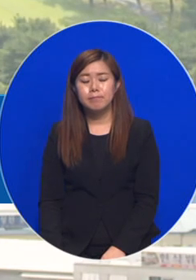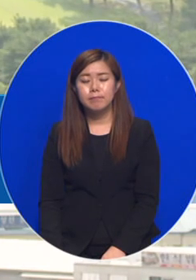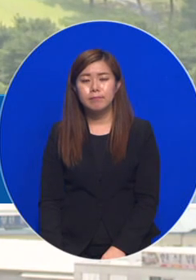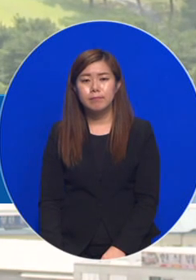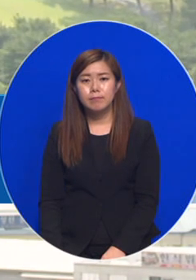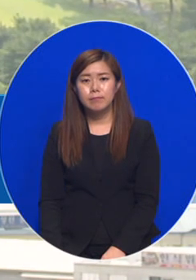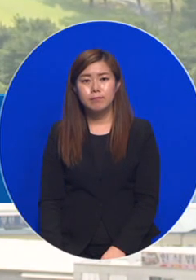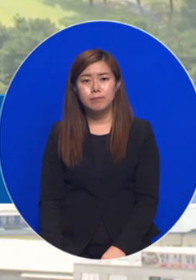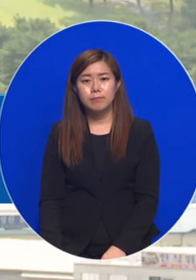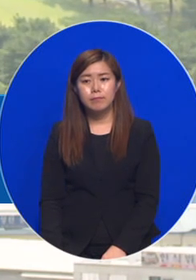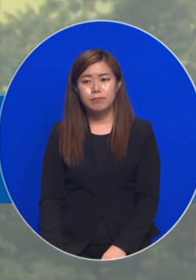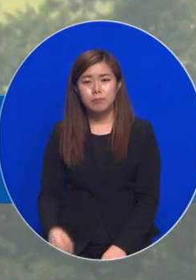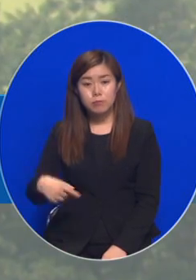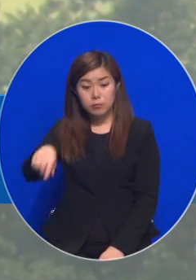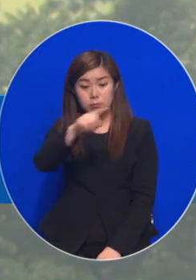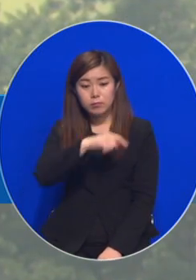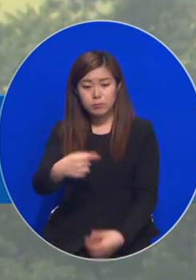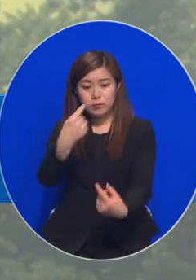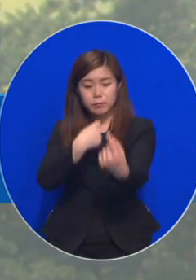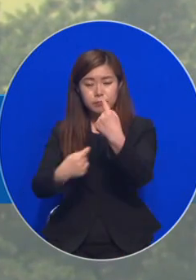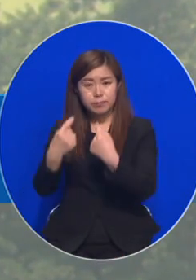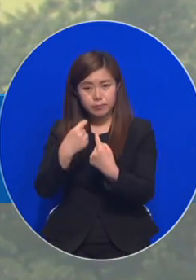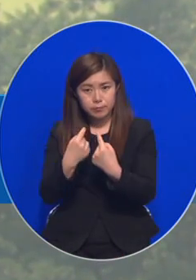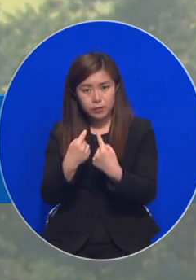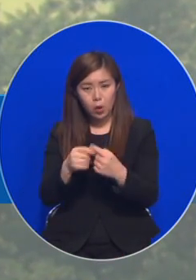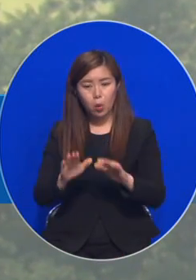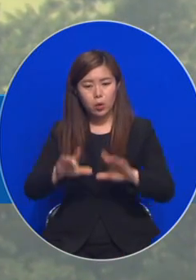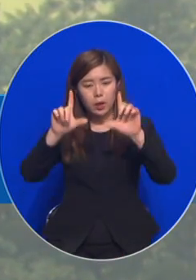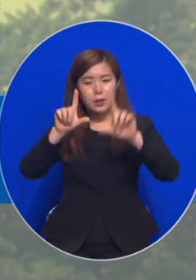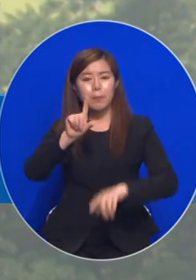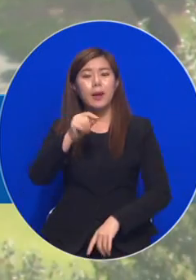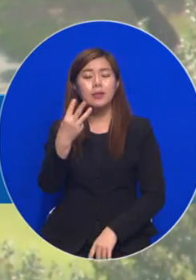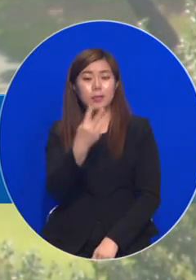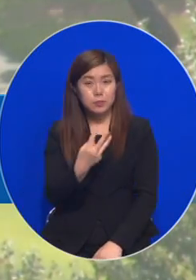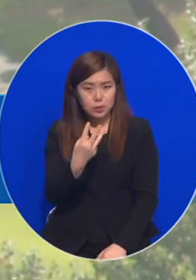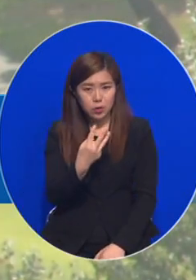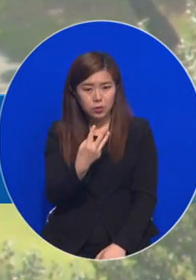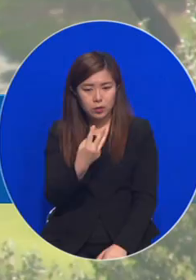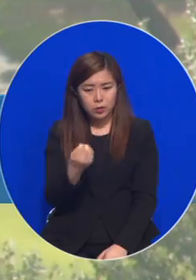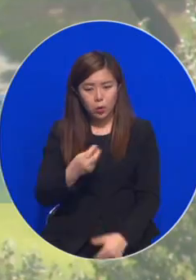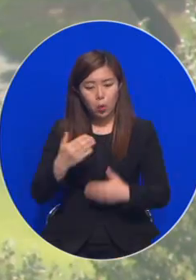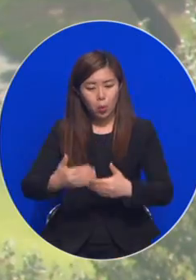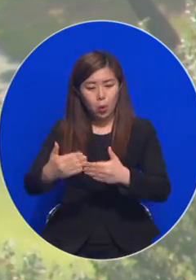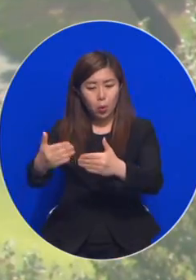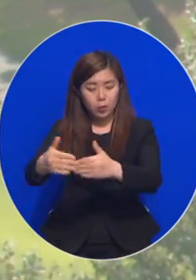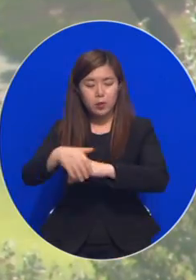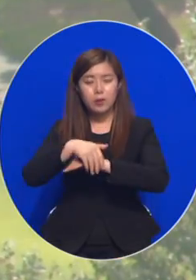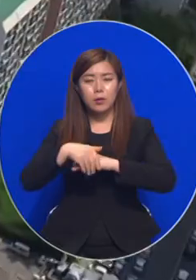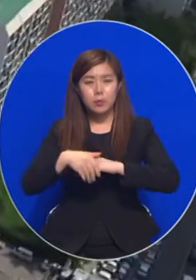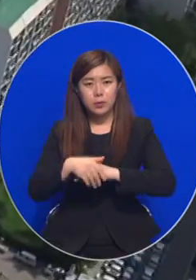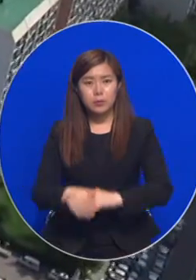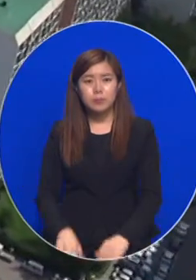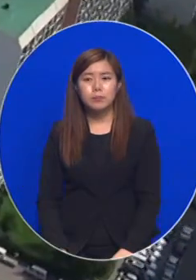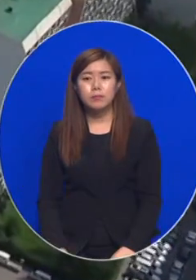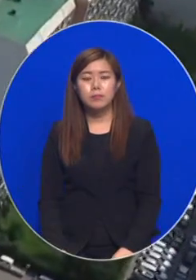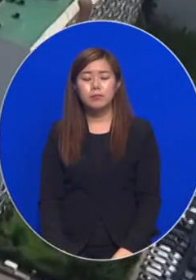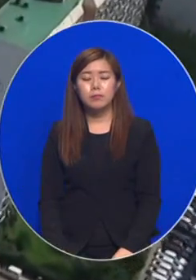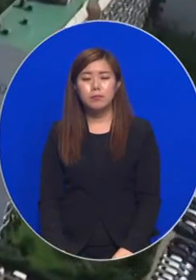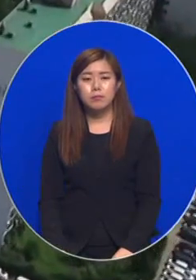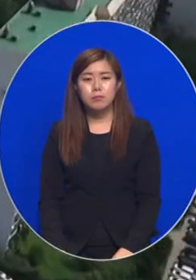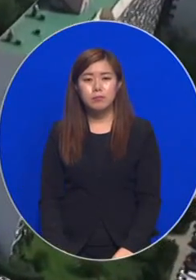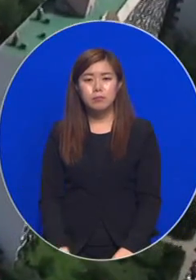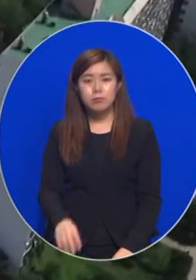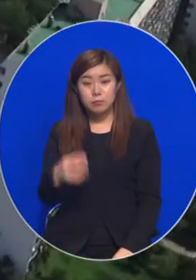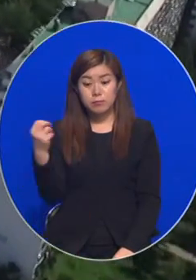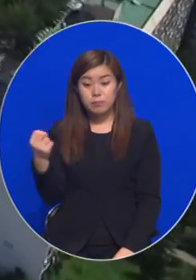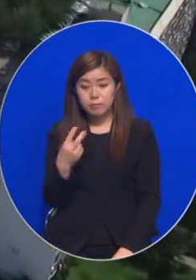서울시의 공공택지를 통한 입주자 모집은 올해 1만 3천 가구를 시작으로 순차적으로 이뤄집니다. 공공택지에 이어